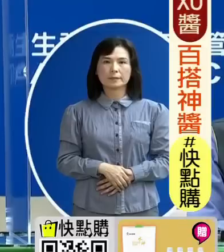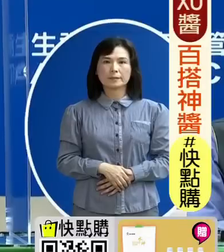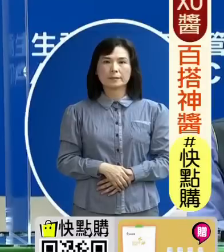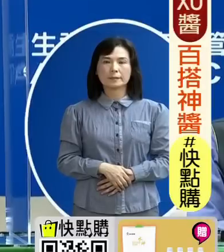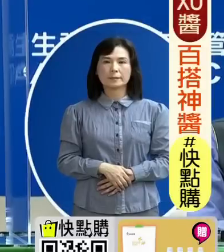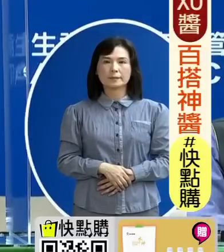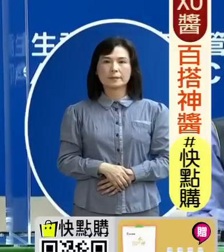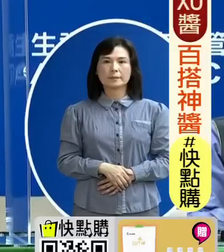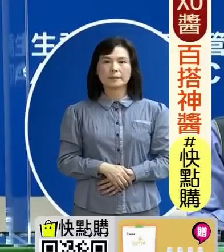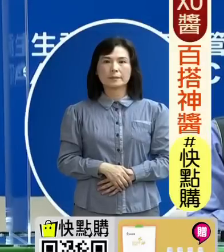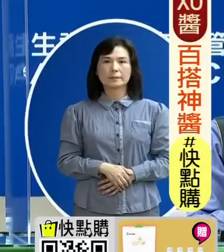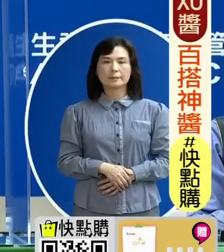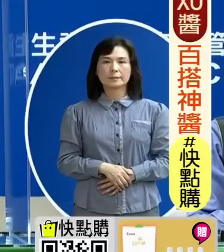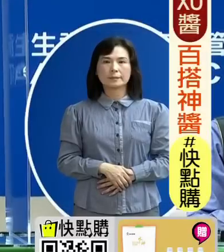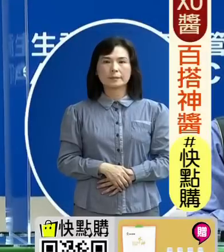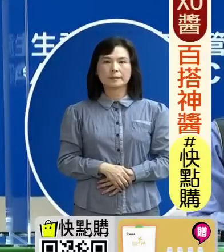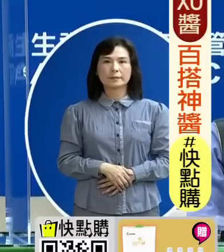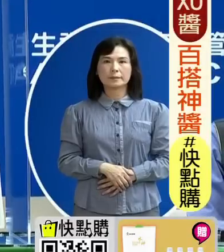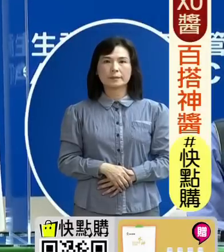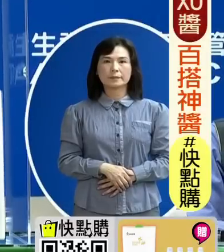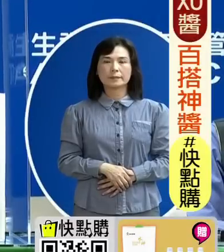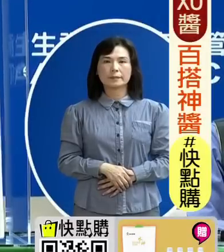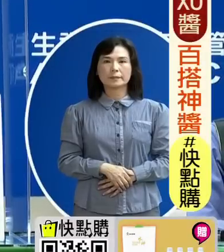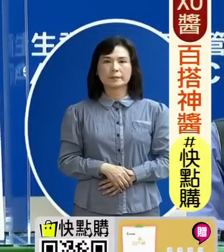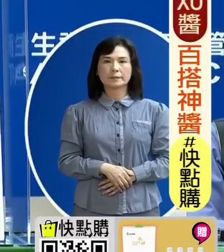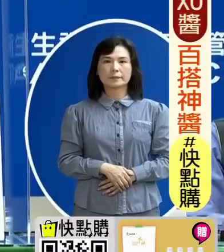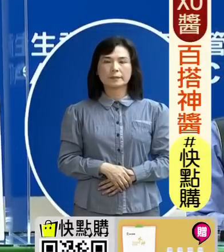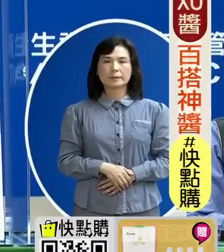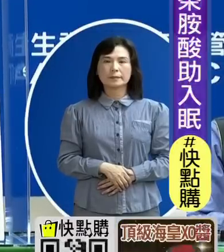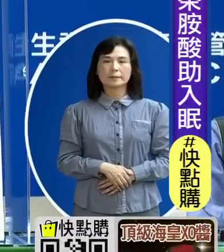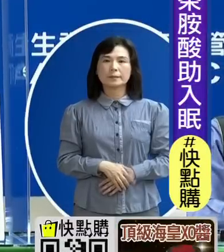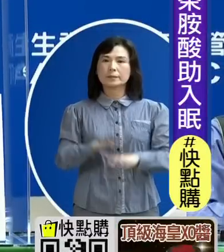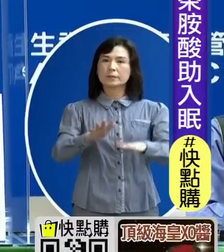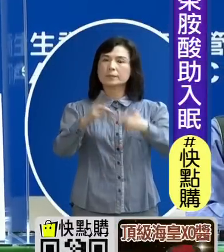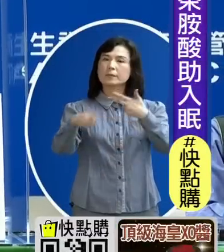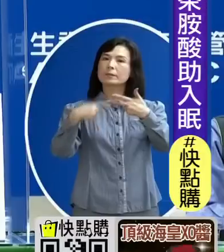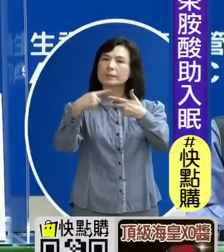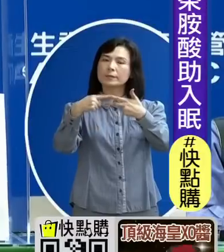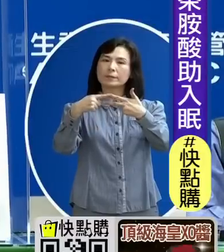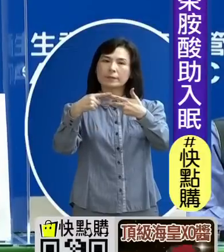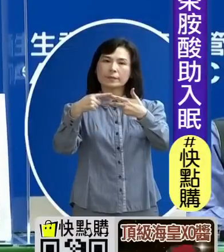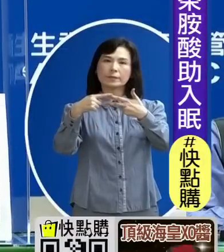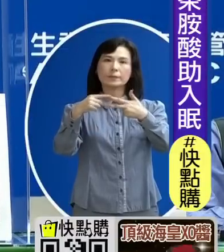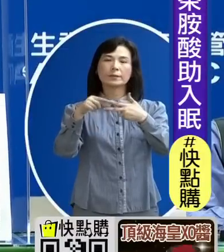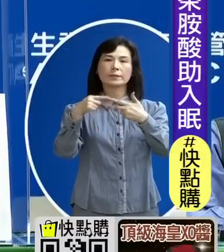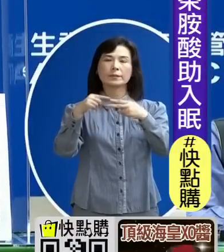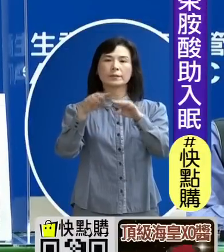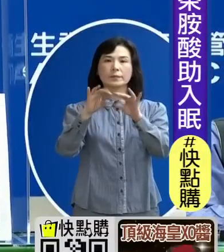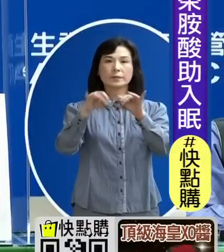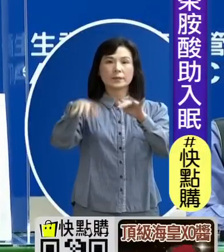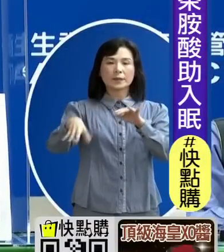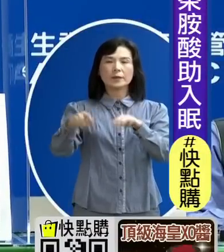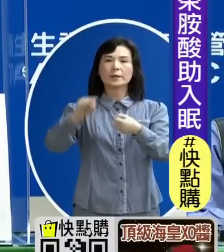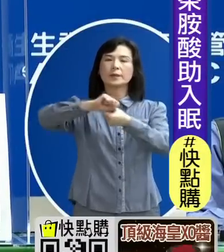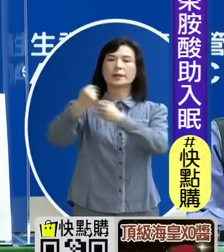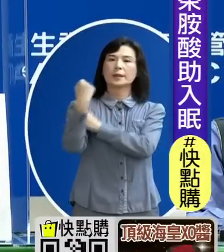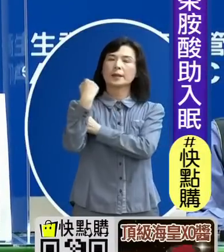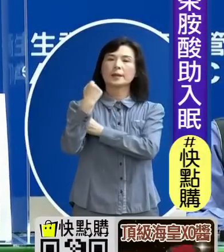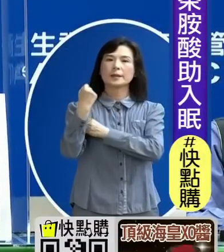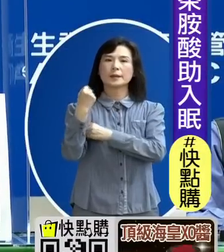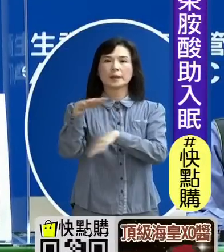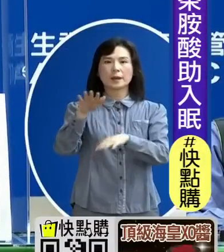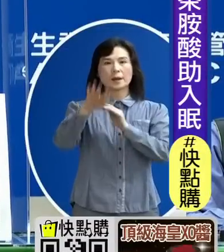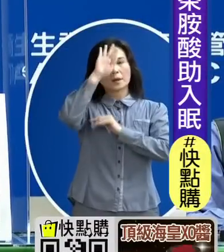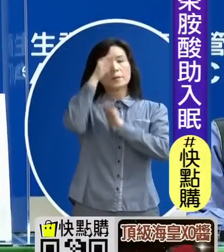前科，然后只有200万， 违反要事法，现在还在被侦办。 对，然后呢，这个他背后的金主也是有问题的，公司又